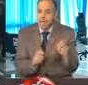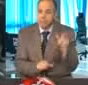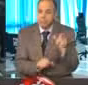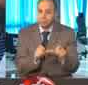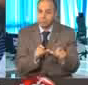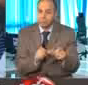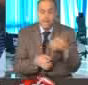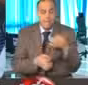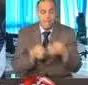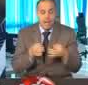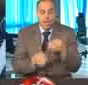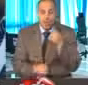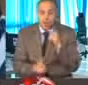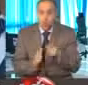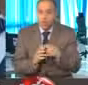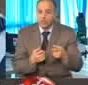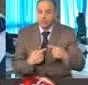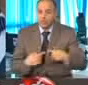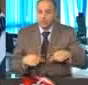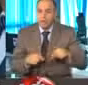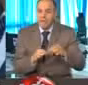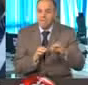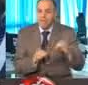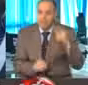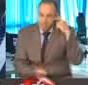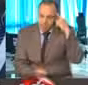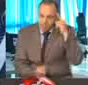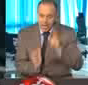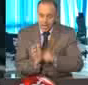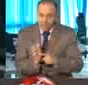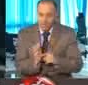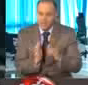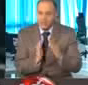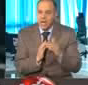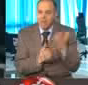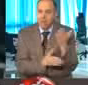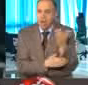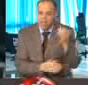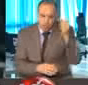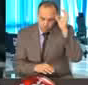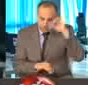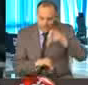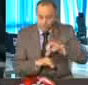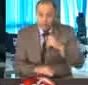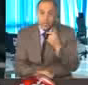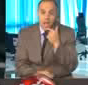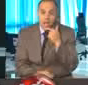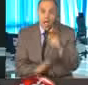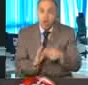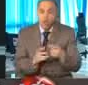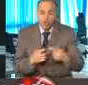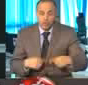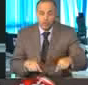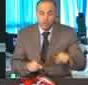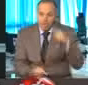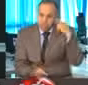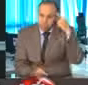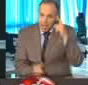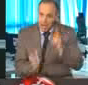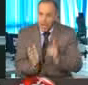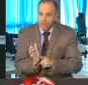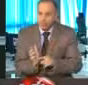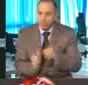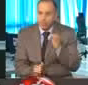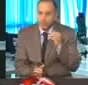السلطة القضائية في أولى جلسات فرع المفكرة القانونية بدار المحامي بالعاصمة. وفي أولى جلسات المفكرة القانونية